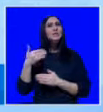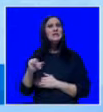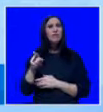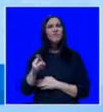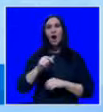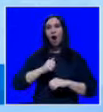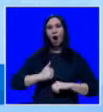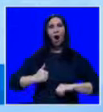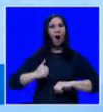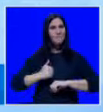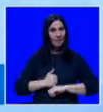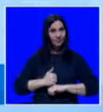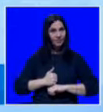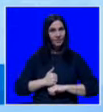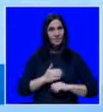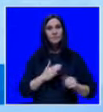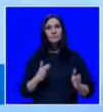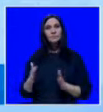кмет. Така и имаме